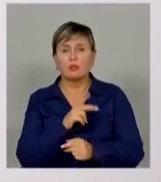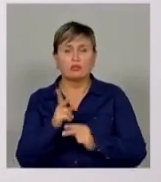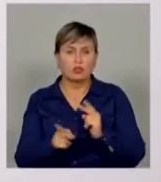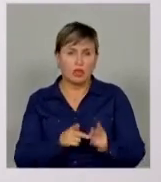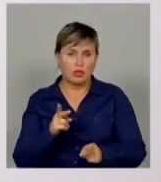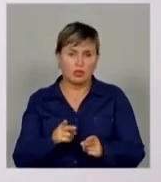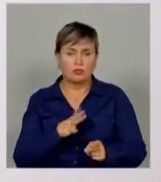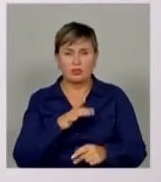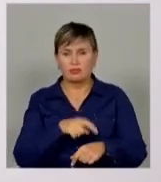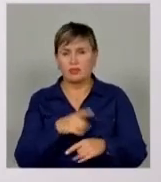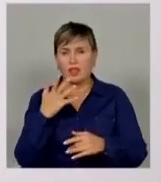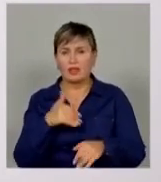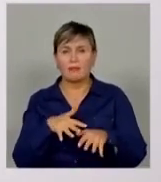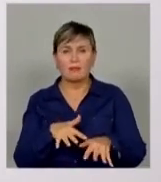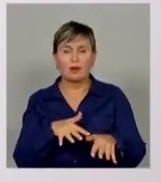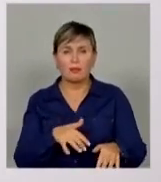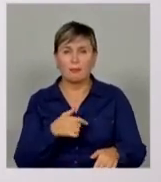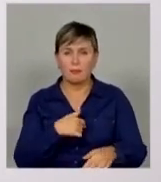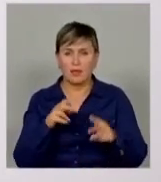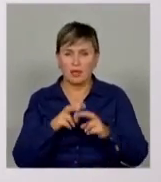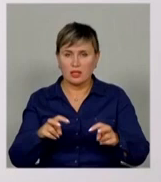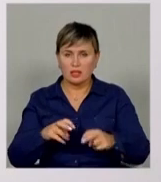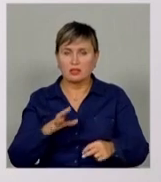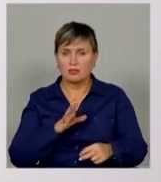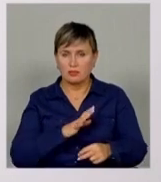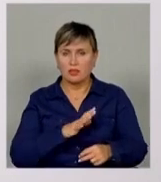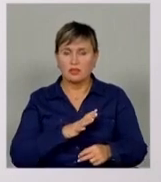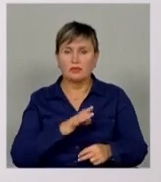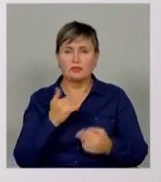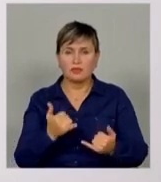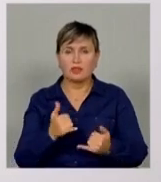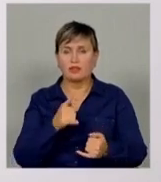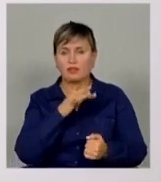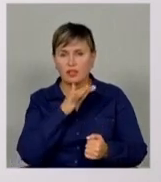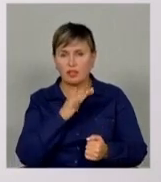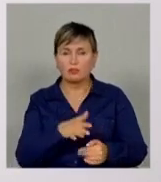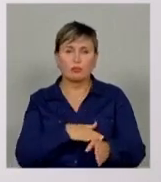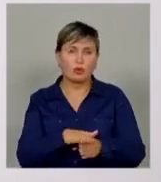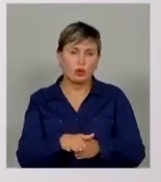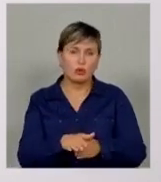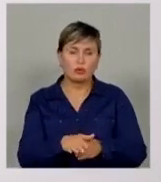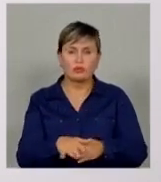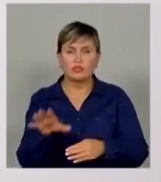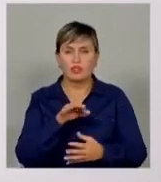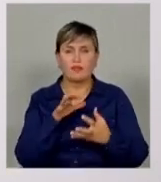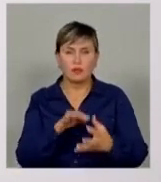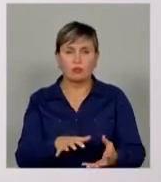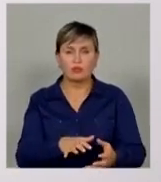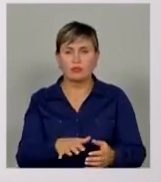пик. Мы исследовали в разных остановках в данное время. Полностью все автобусы